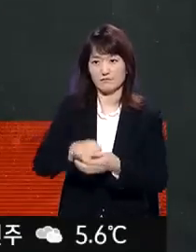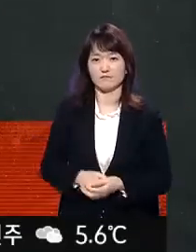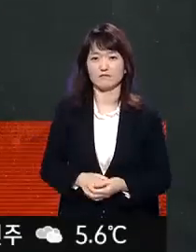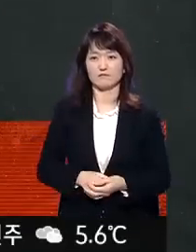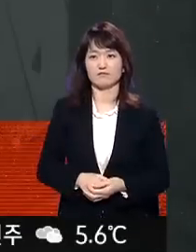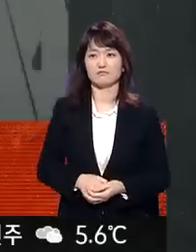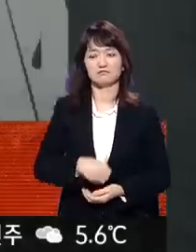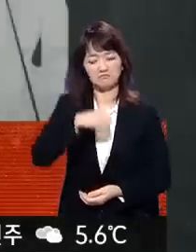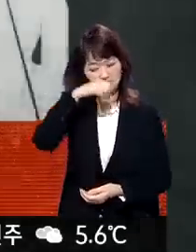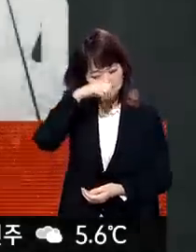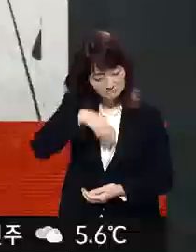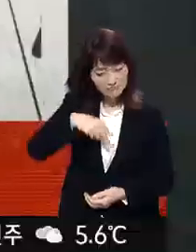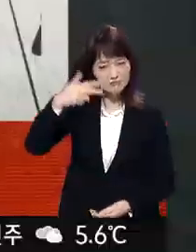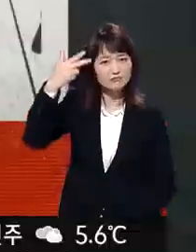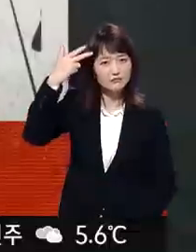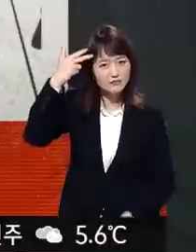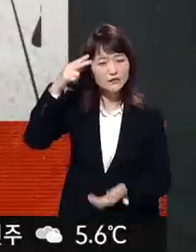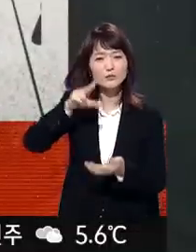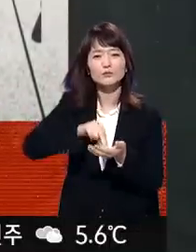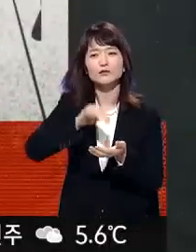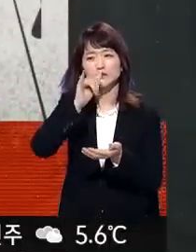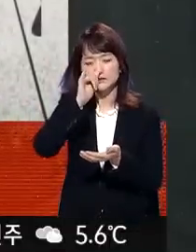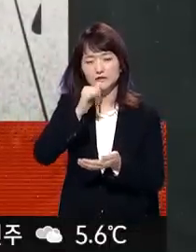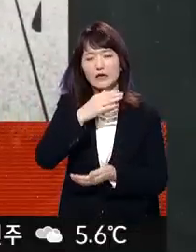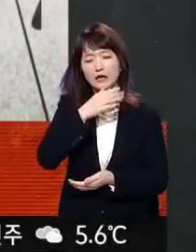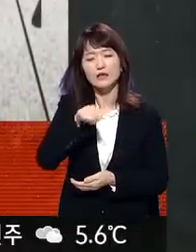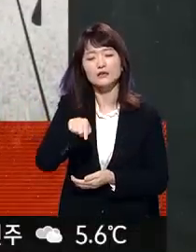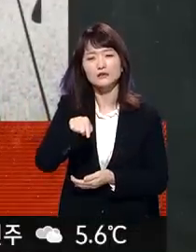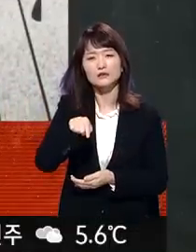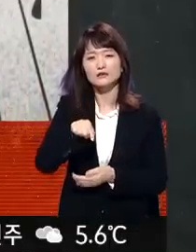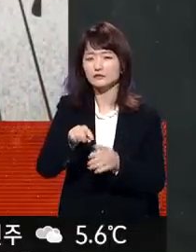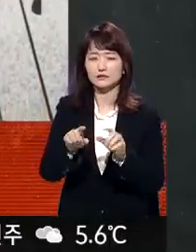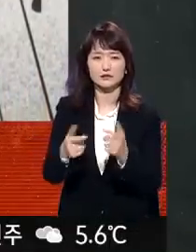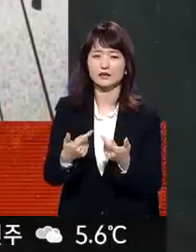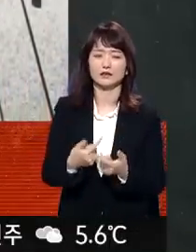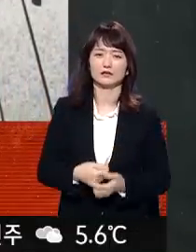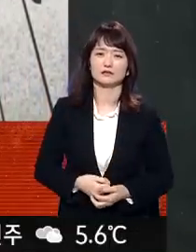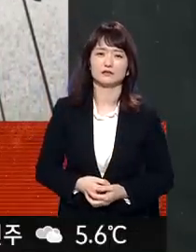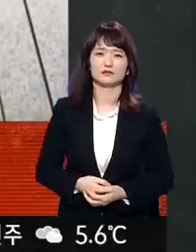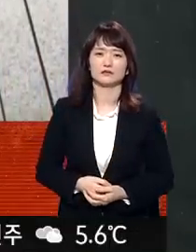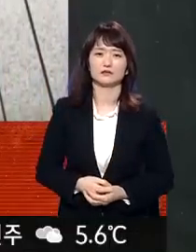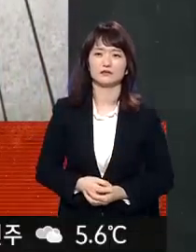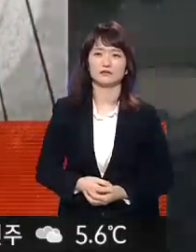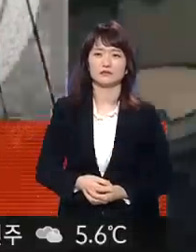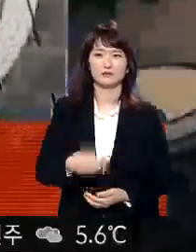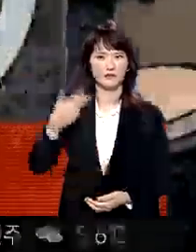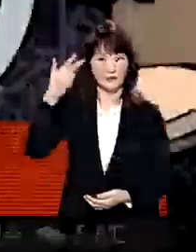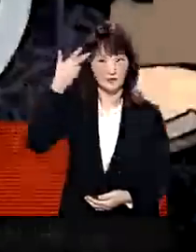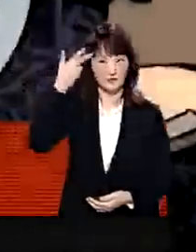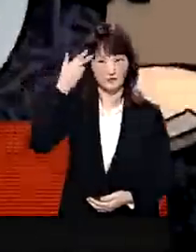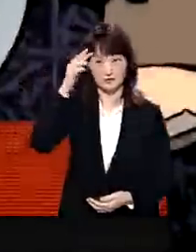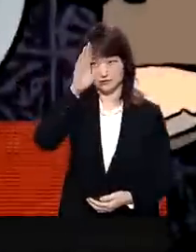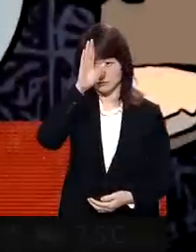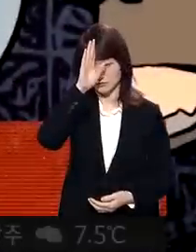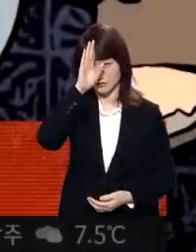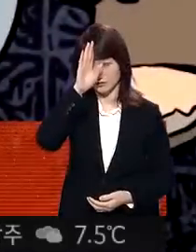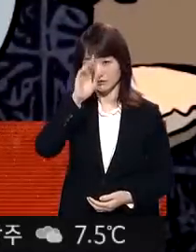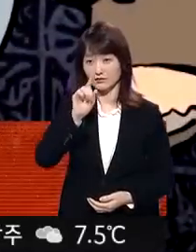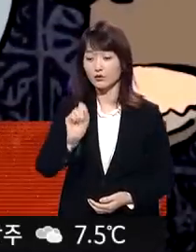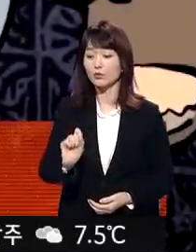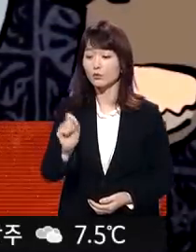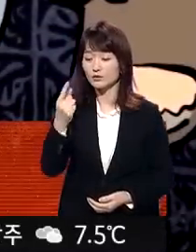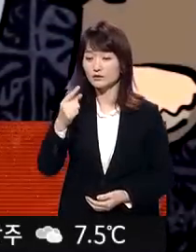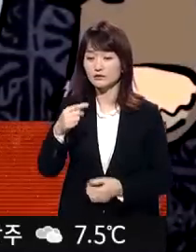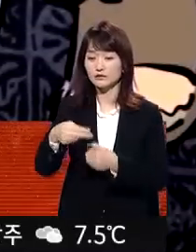아 정신적으로 또 문제가 있는 사람이니까 그래 아 그럴 수 이게 아니라고 봅니다 저는. 뭐 정신질환의 문제는 의사가 판단을